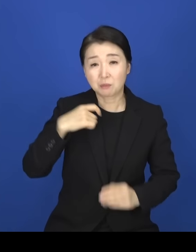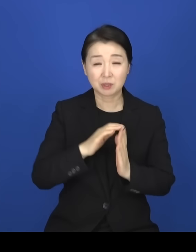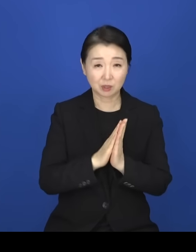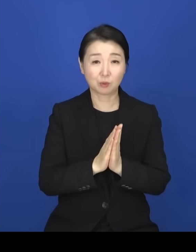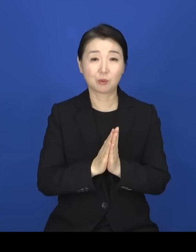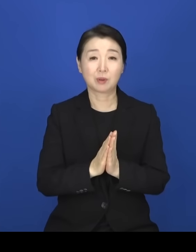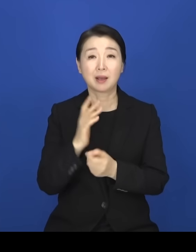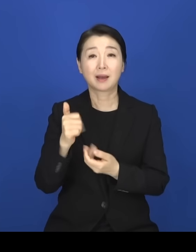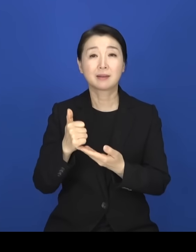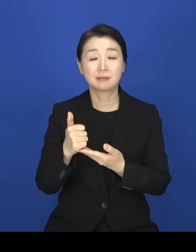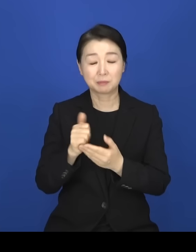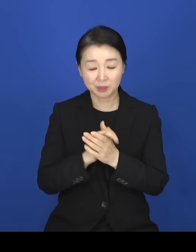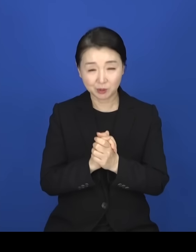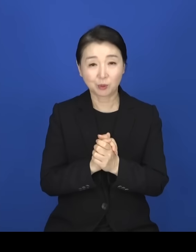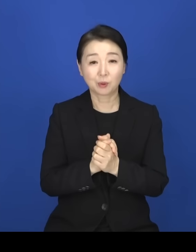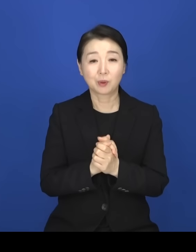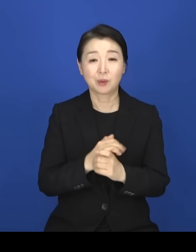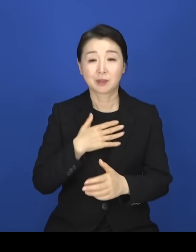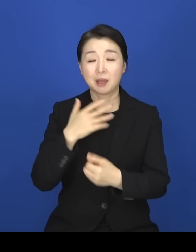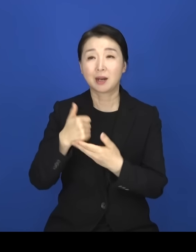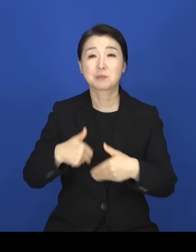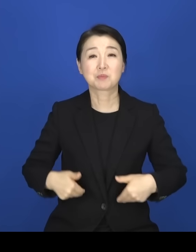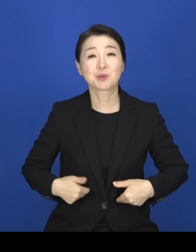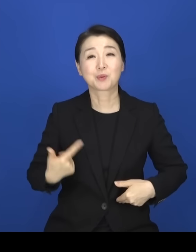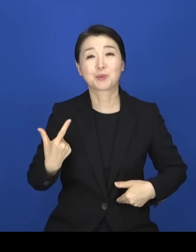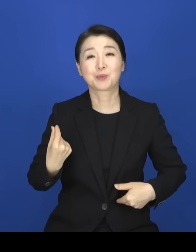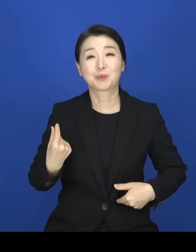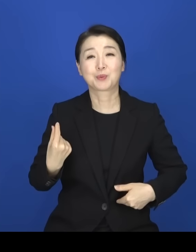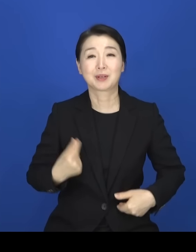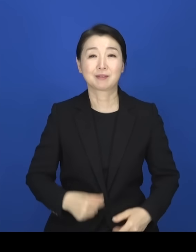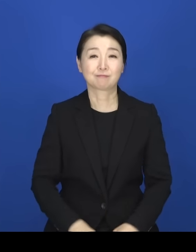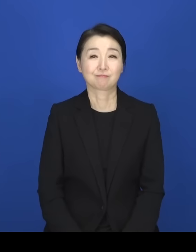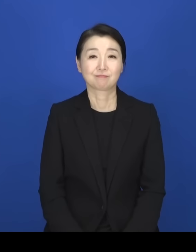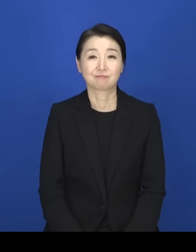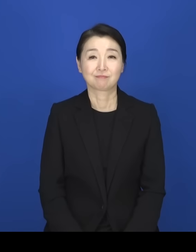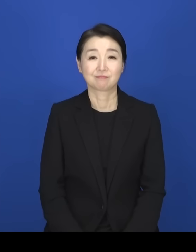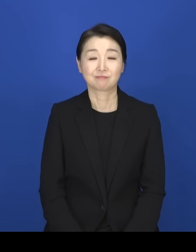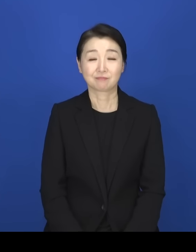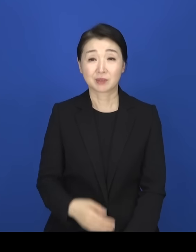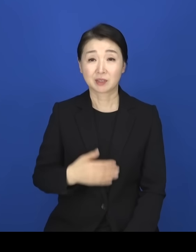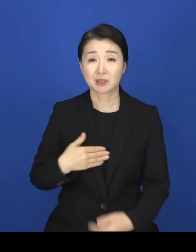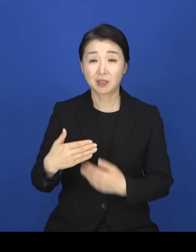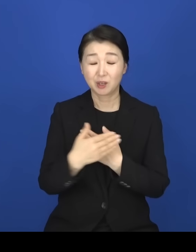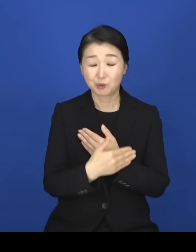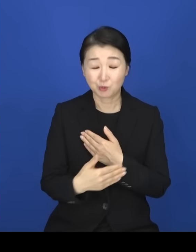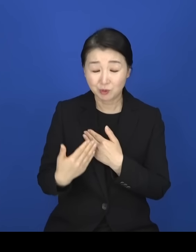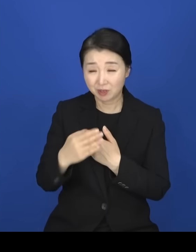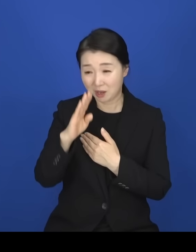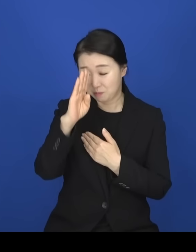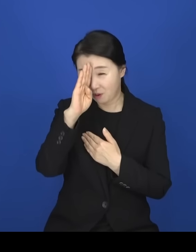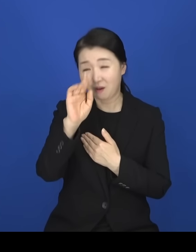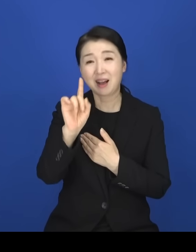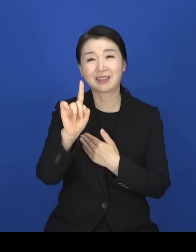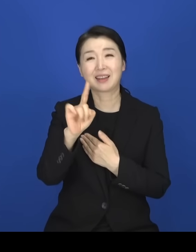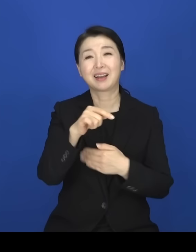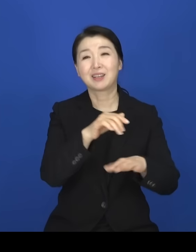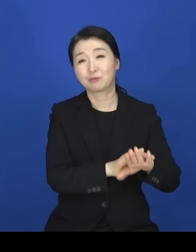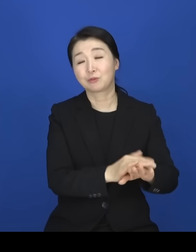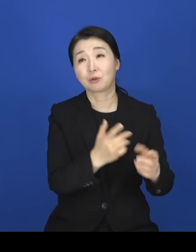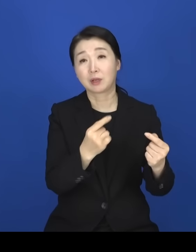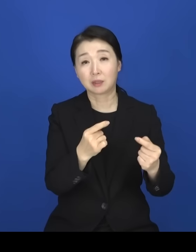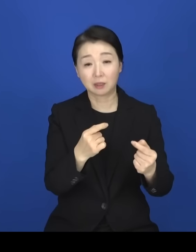기도하죠. 하나님 이러면서 역시 내가 하나님이 필요한가 봐요. 내 육체의 가시를 하나 남겨두시는 거죠. 그리고 내가